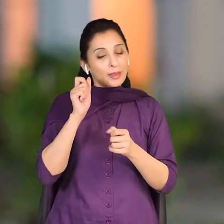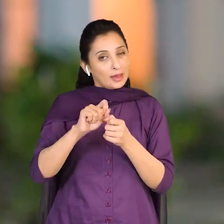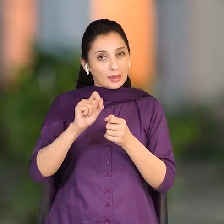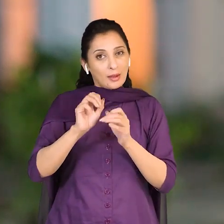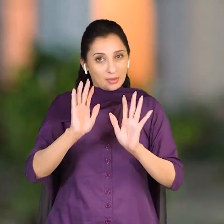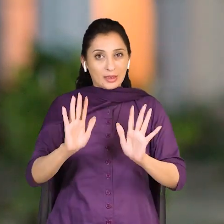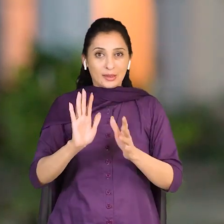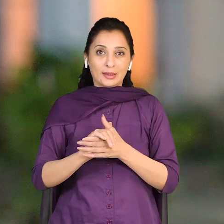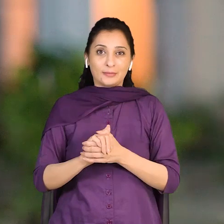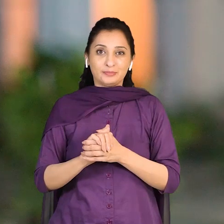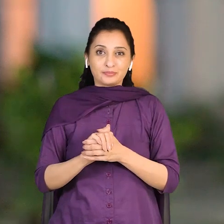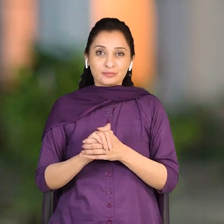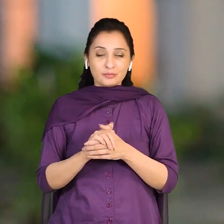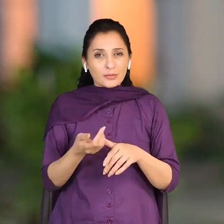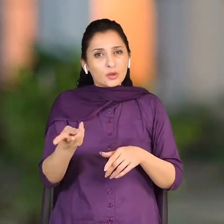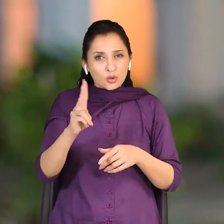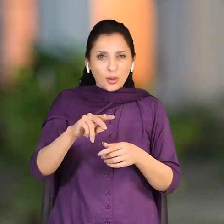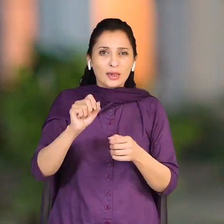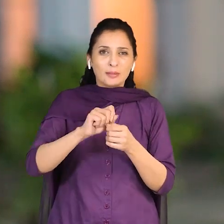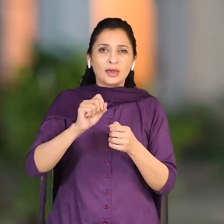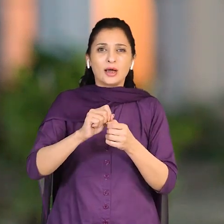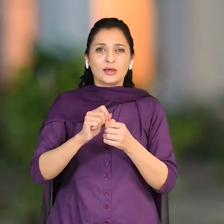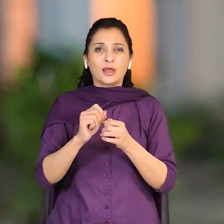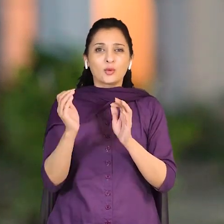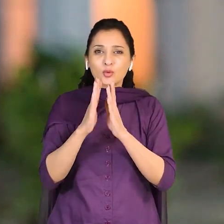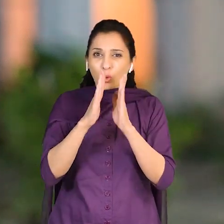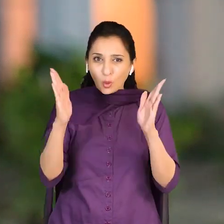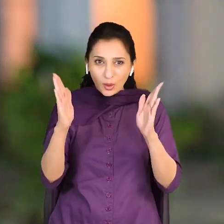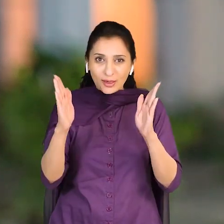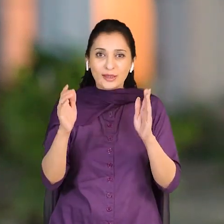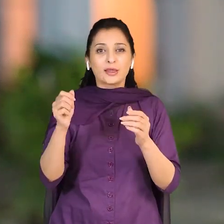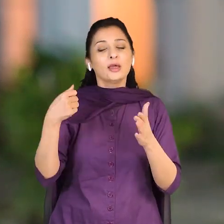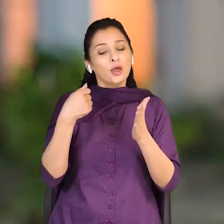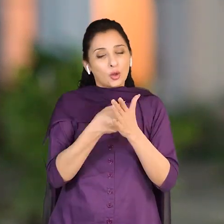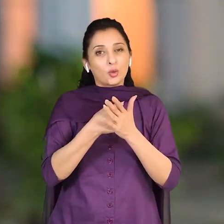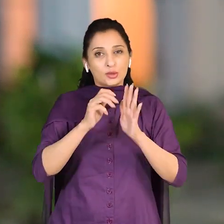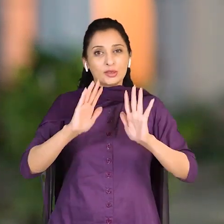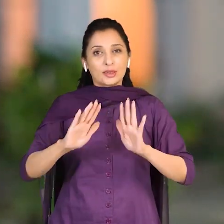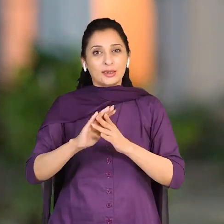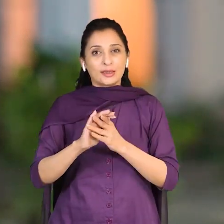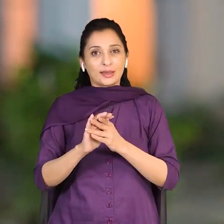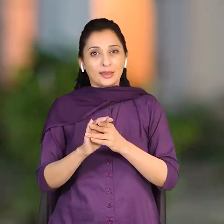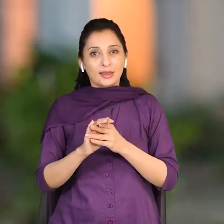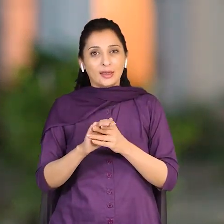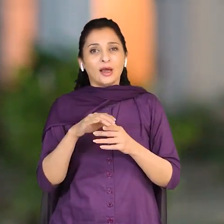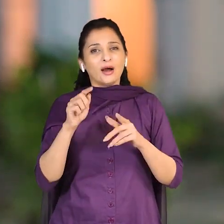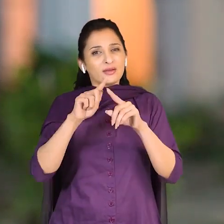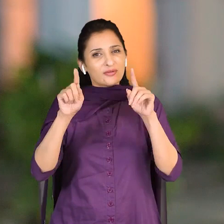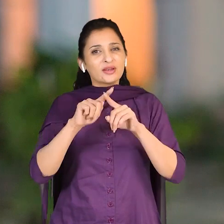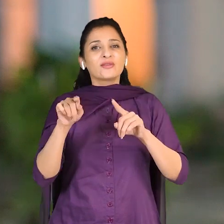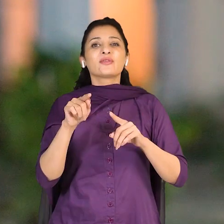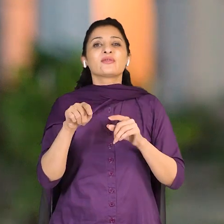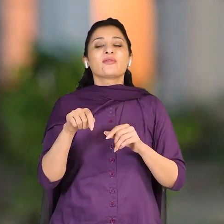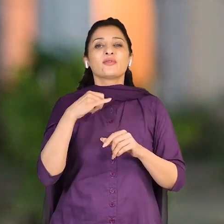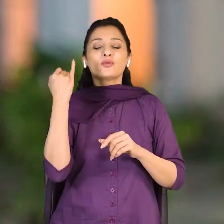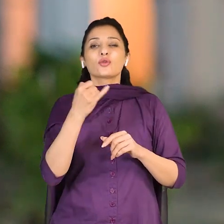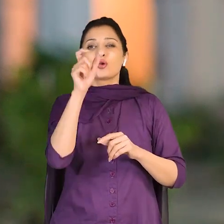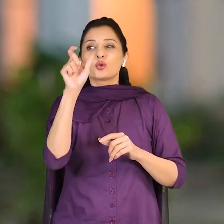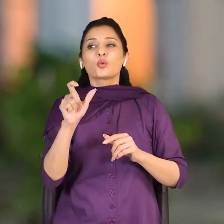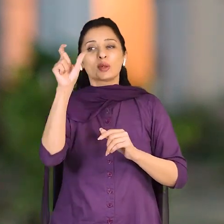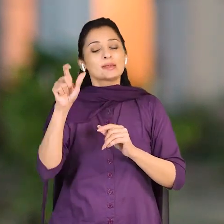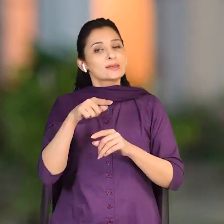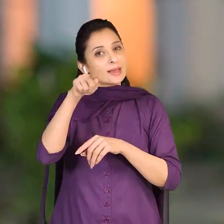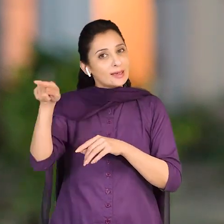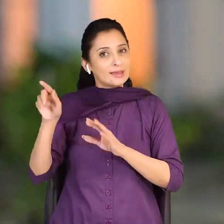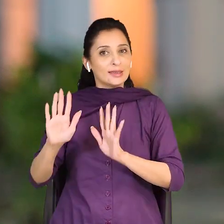रहे हैं और उनको ओपन करने की कोशिश करेंगे अपने बाकी टूरिस्ट के लिए भी, और उनको ऐड कर रहे हैं हम अपने